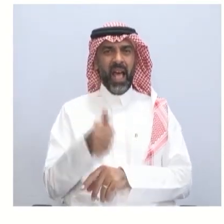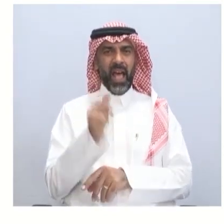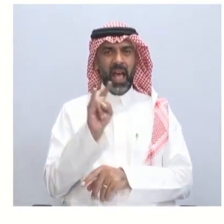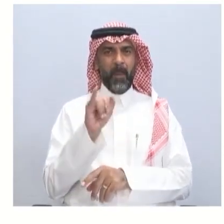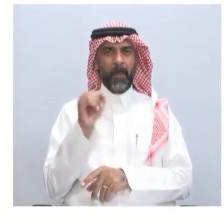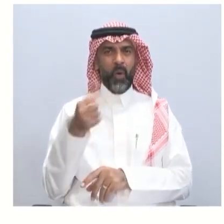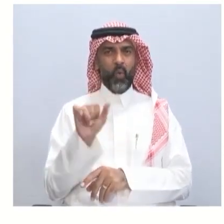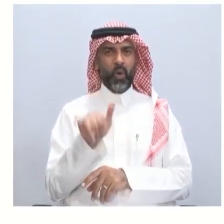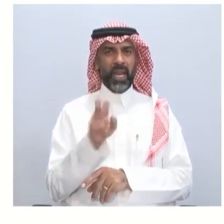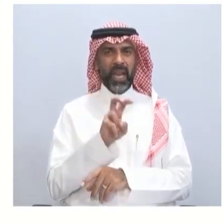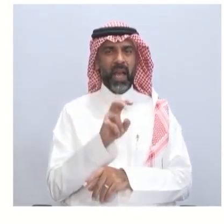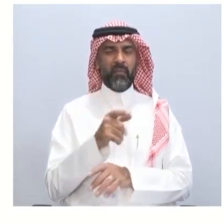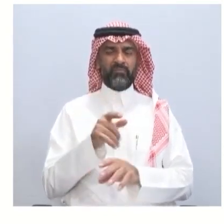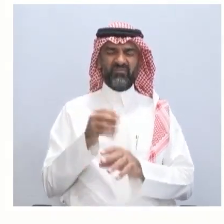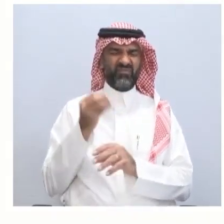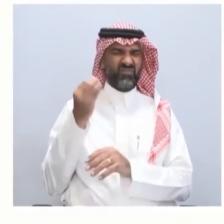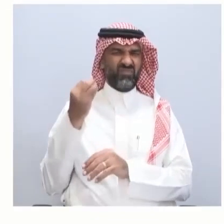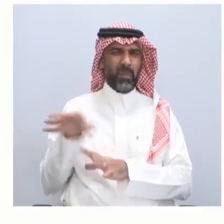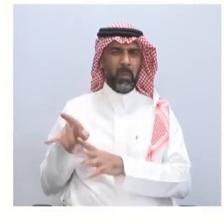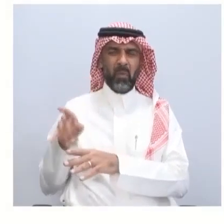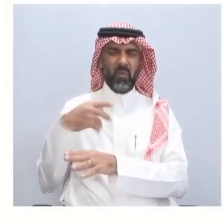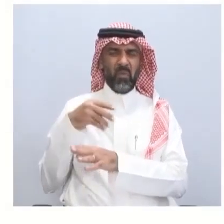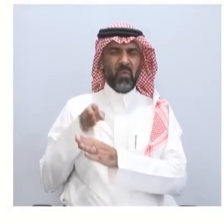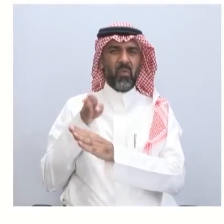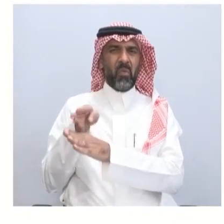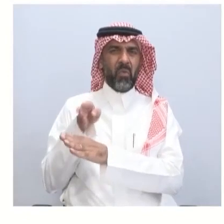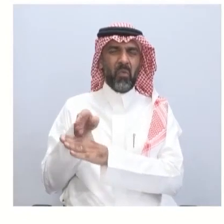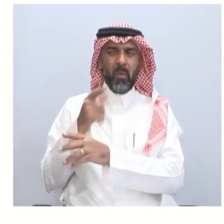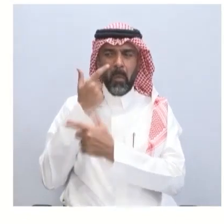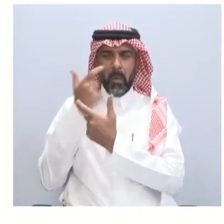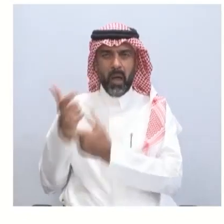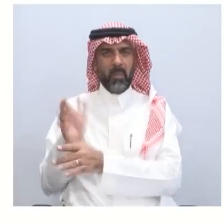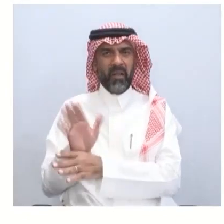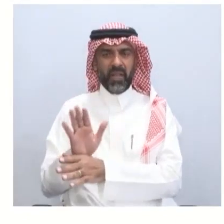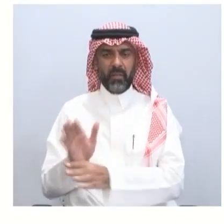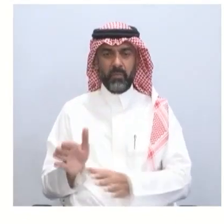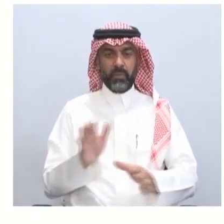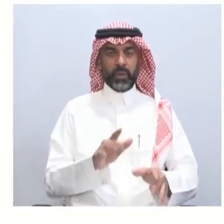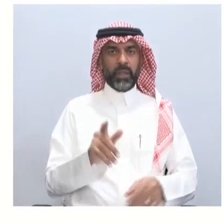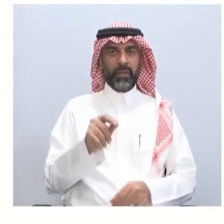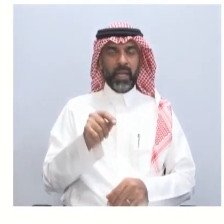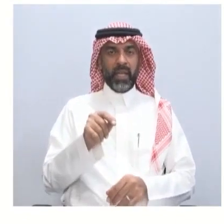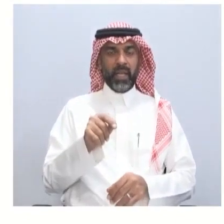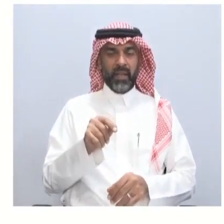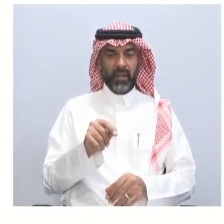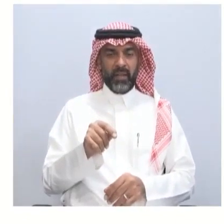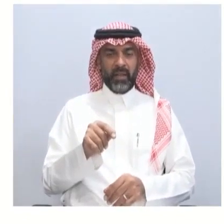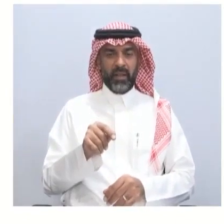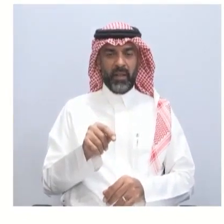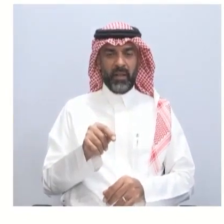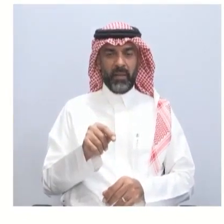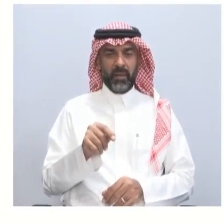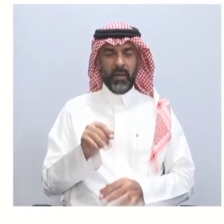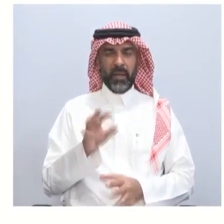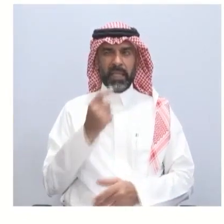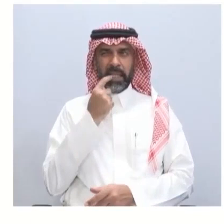المنطقه واصبحت بعيده عن الاستقرار وفي النصف الثاني من القرن الثالث الهجري اي في